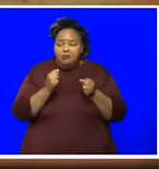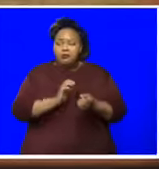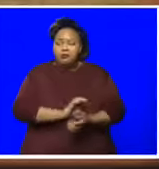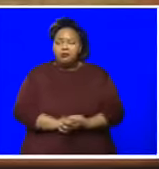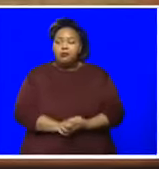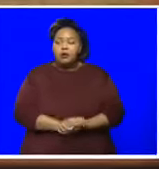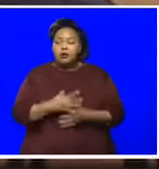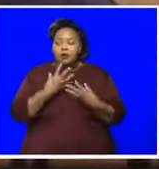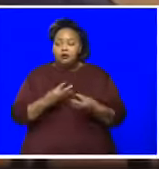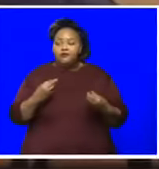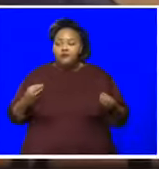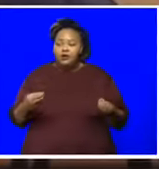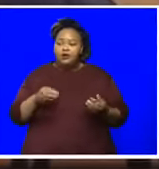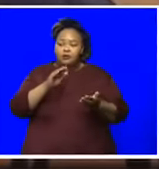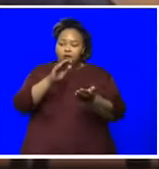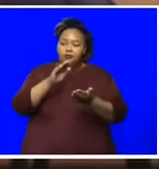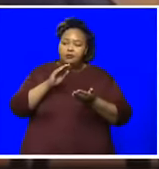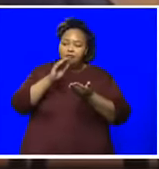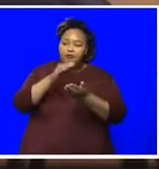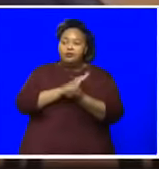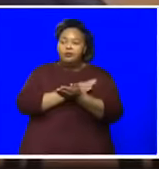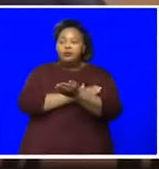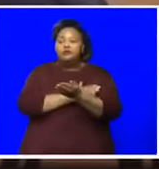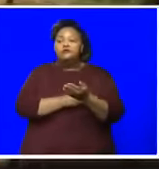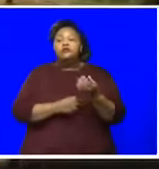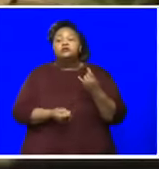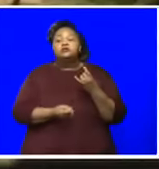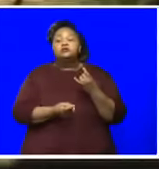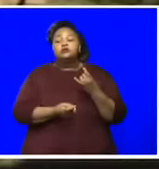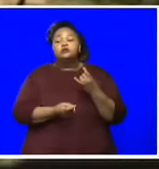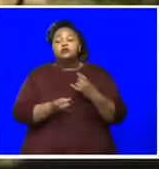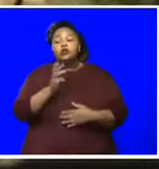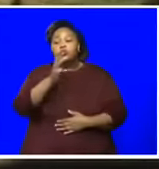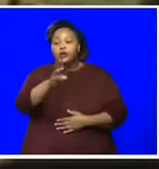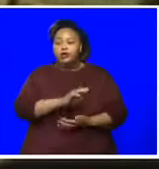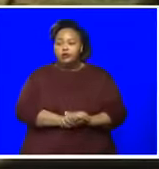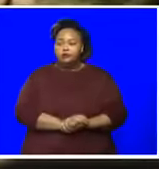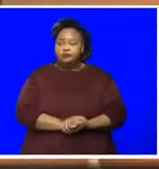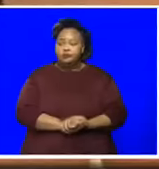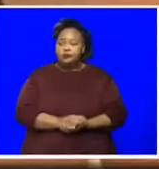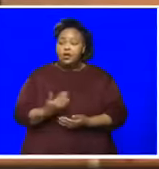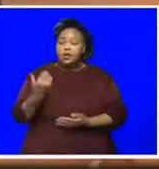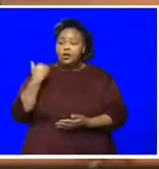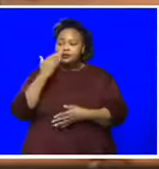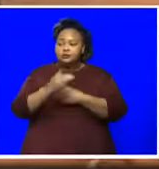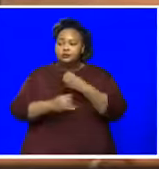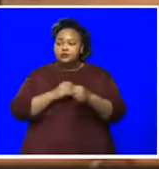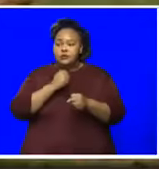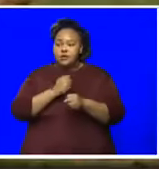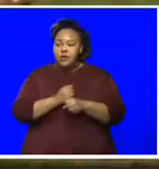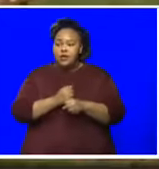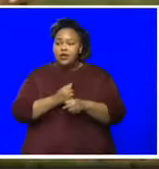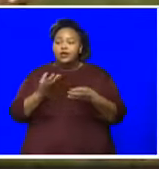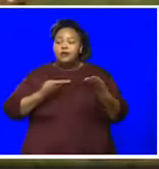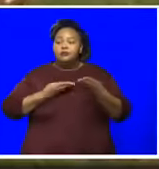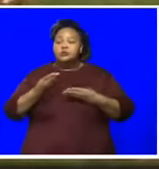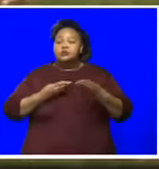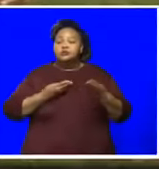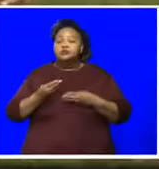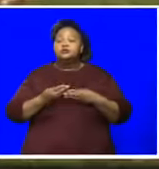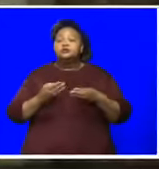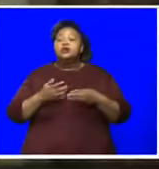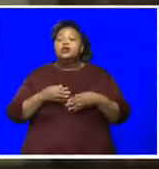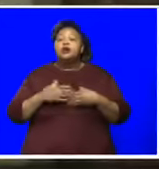bazosizakala. Eminyakeni lephelile inkampani ishiselweni forestry company yakhele isikolo asasensongweni umtapo wetincwadi